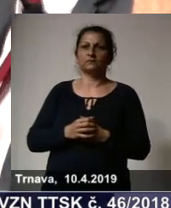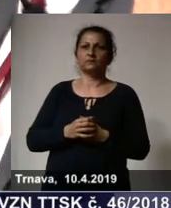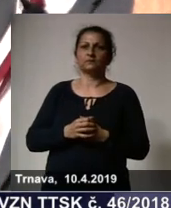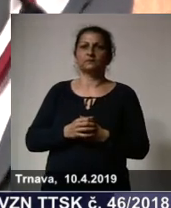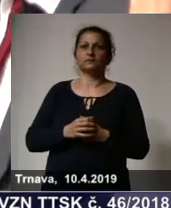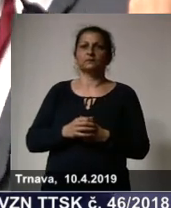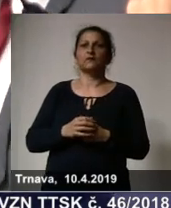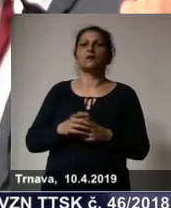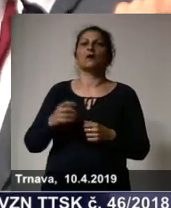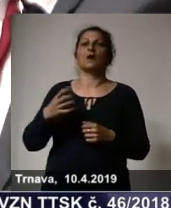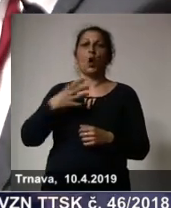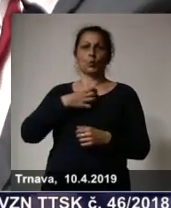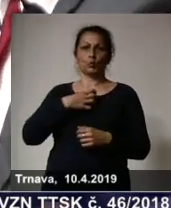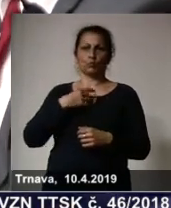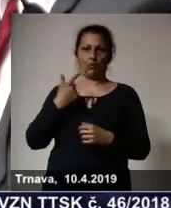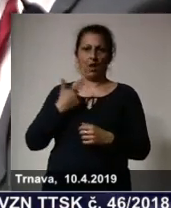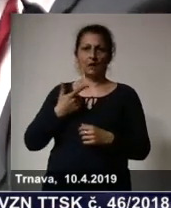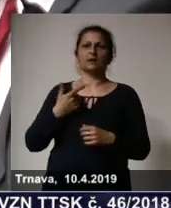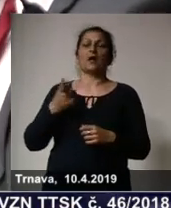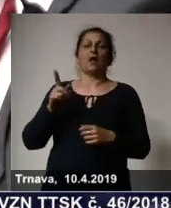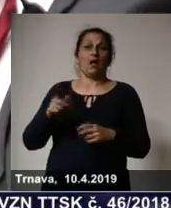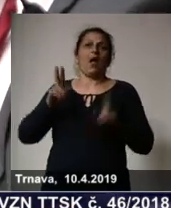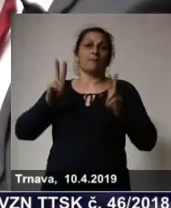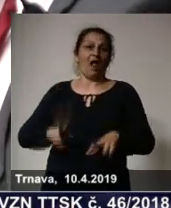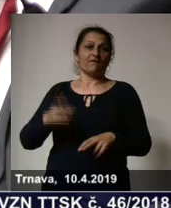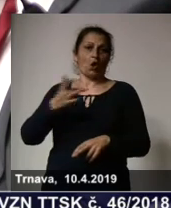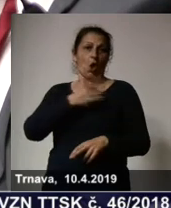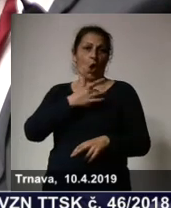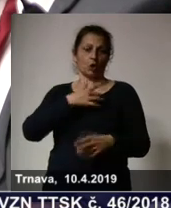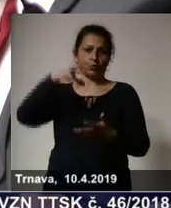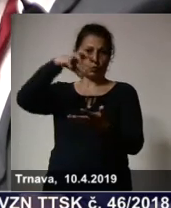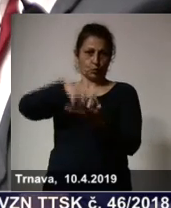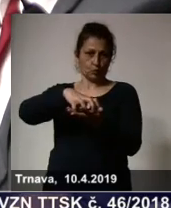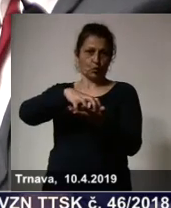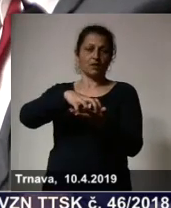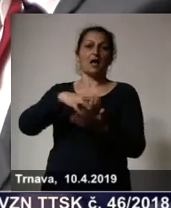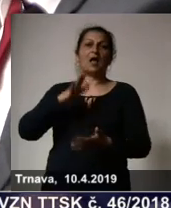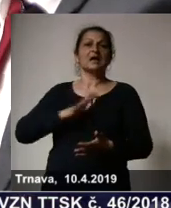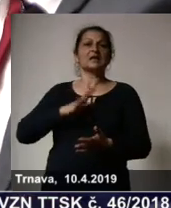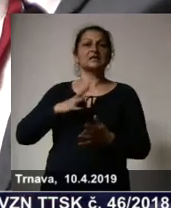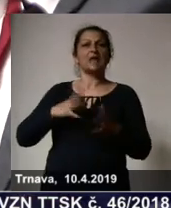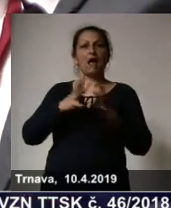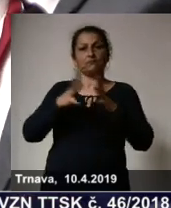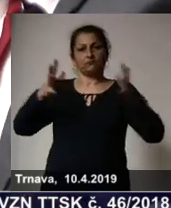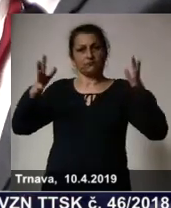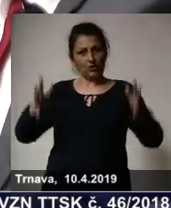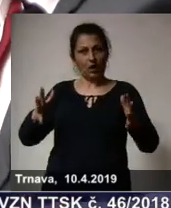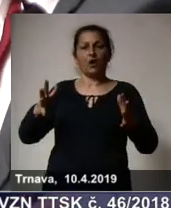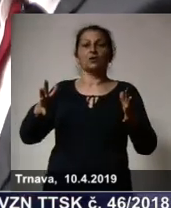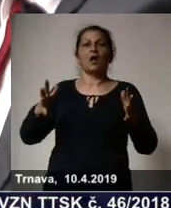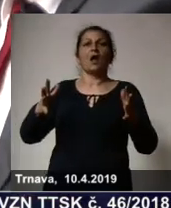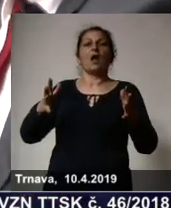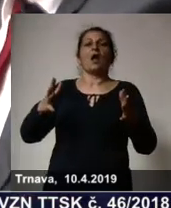Jedná sa o združenia právnických osôb a chceme ten rozsah teda mať, my sme to